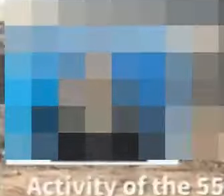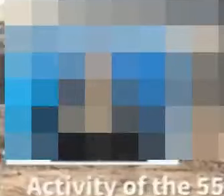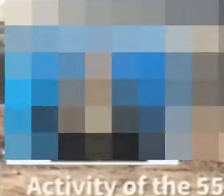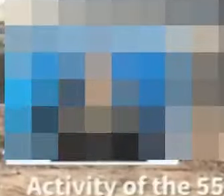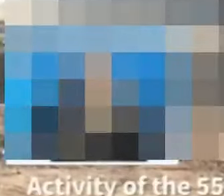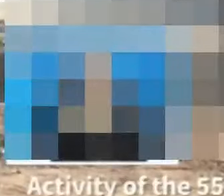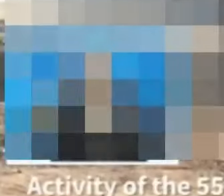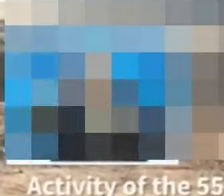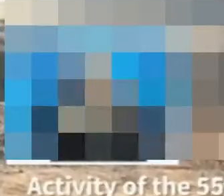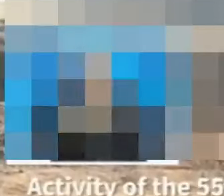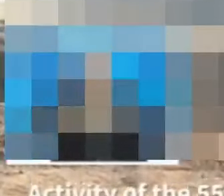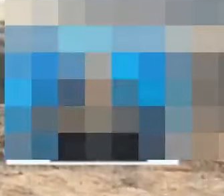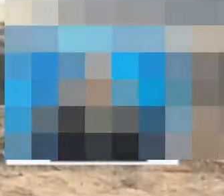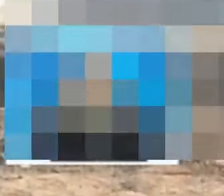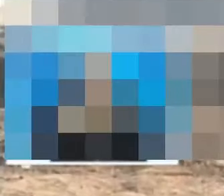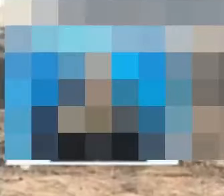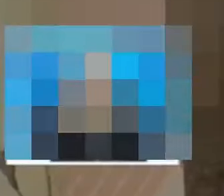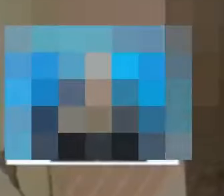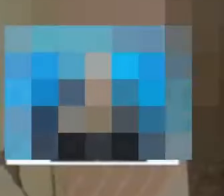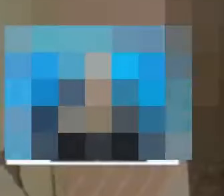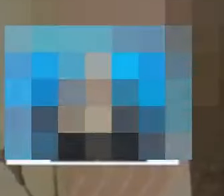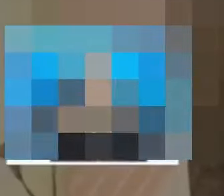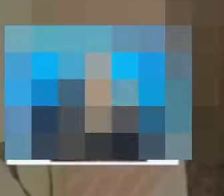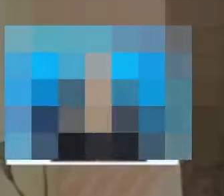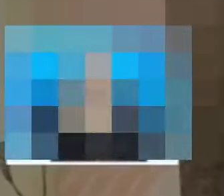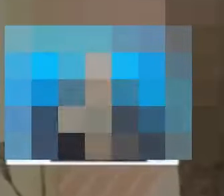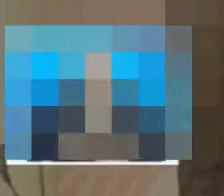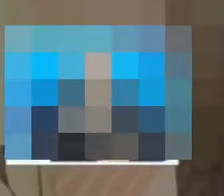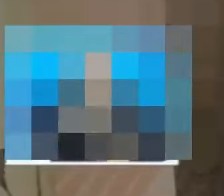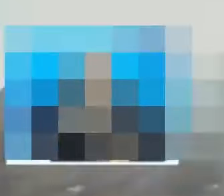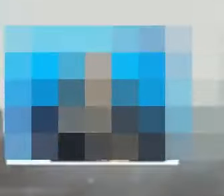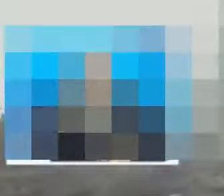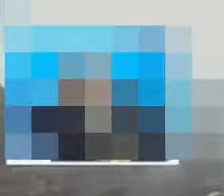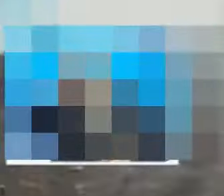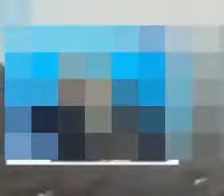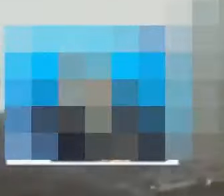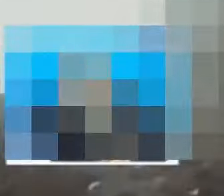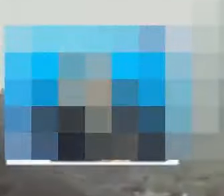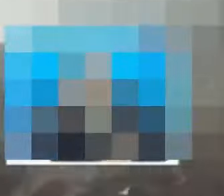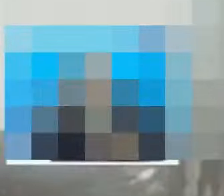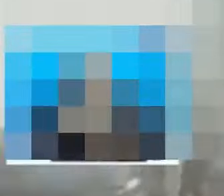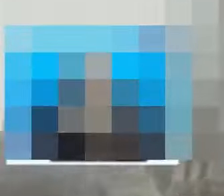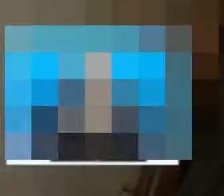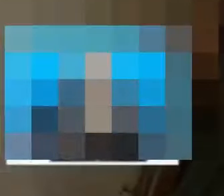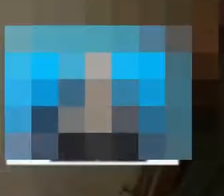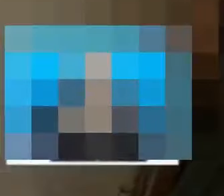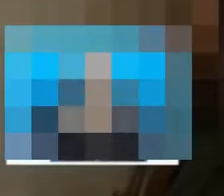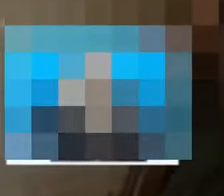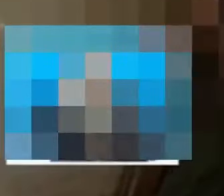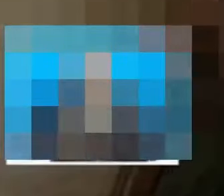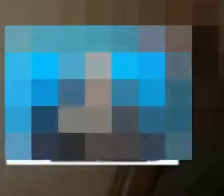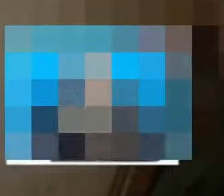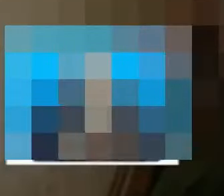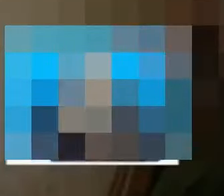الاقتصادية العالمية وما يتبعها من مؤشرات وتوقعات باتت مرهونة بوقف اتساع